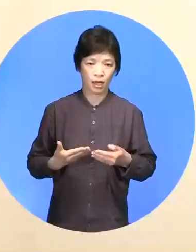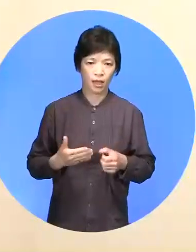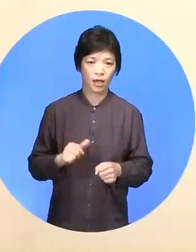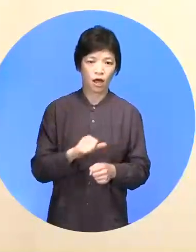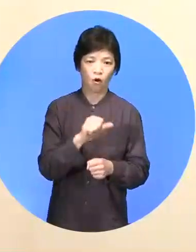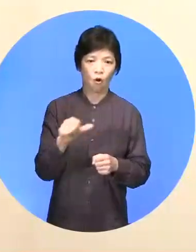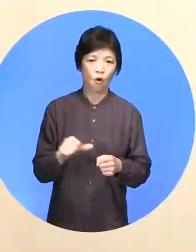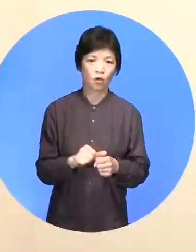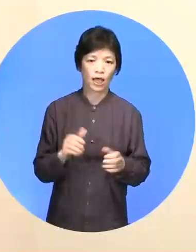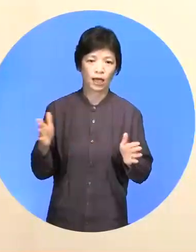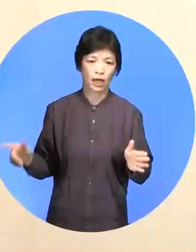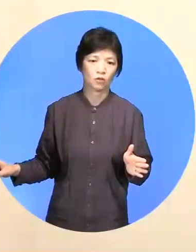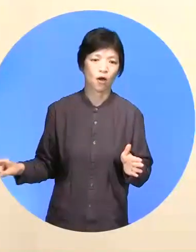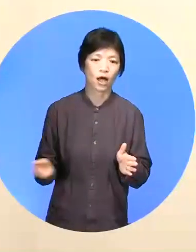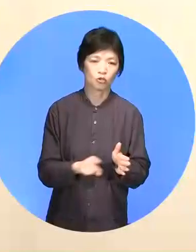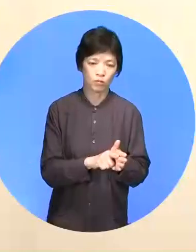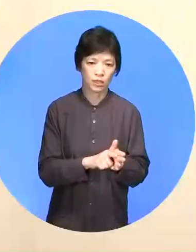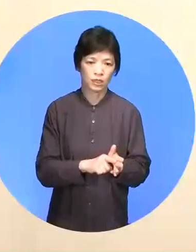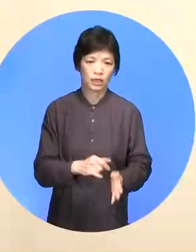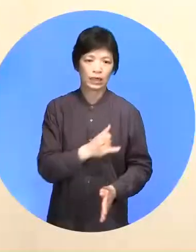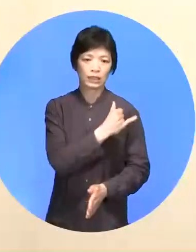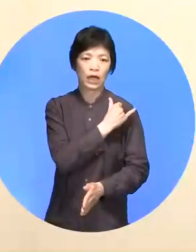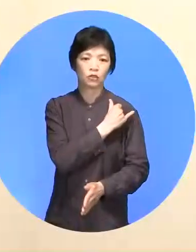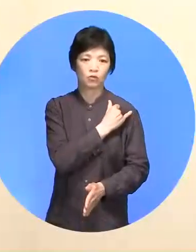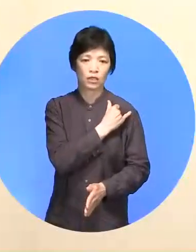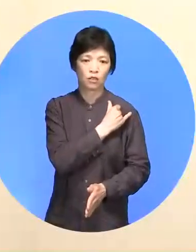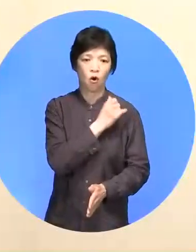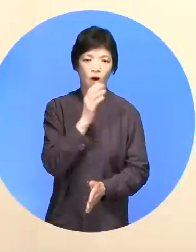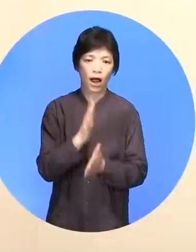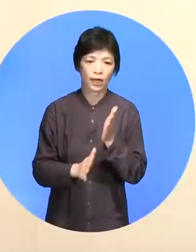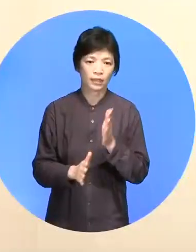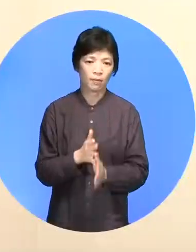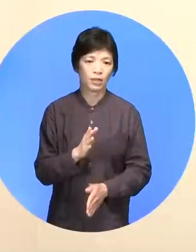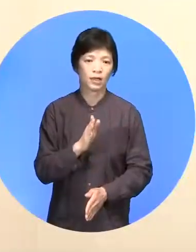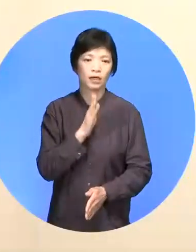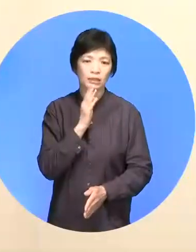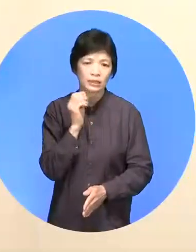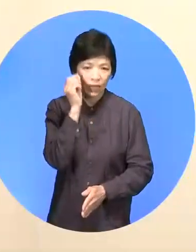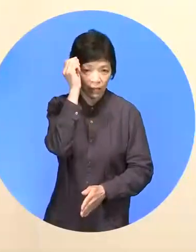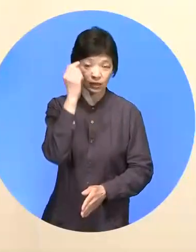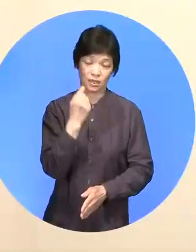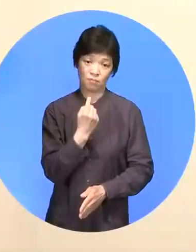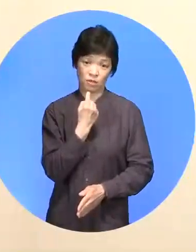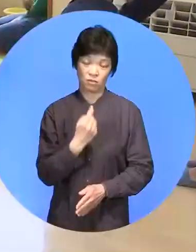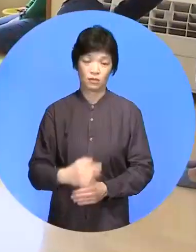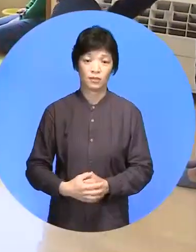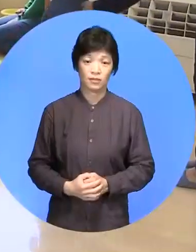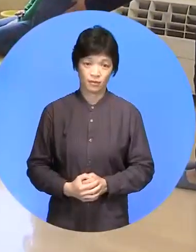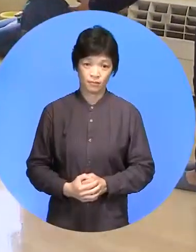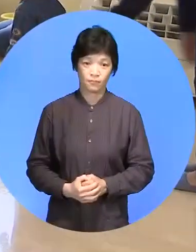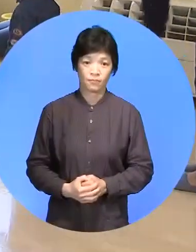か果たしてきた、ね、役割をすごく改めて実感しているところなんです。はい、